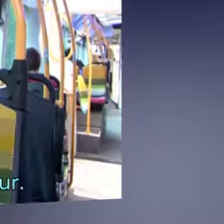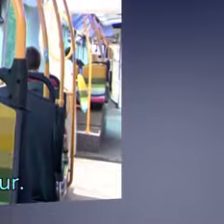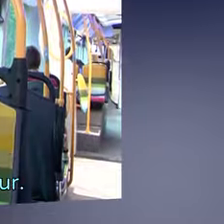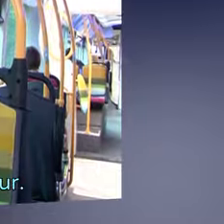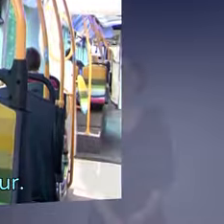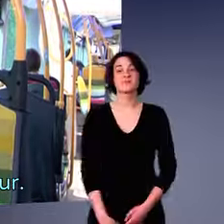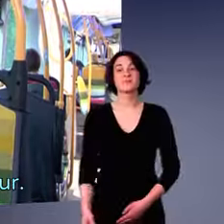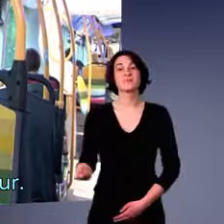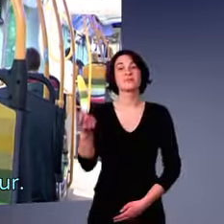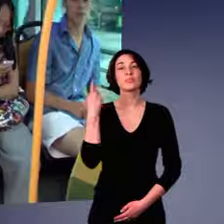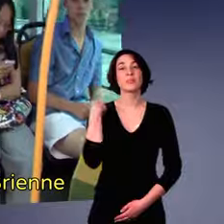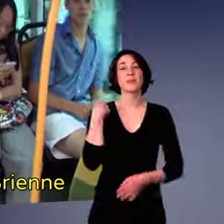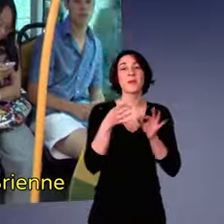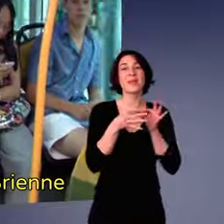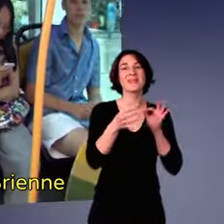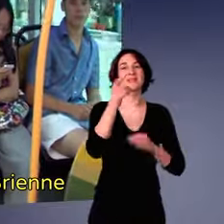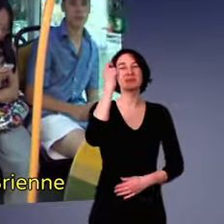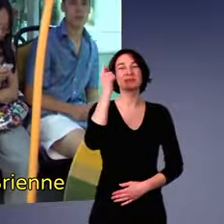sont dispensé à